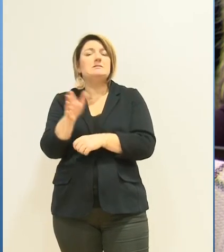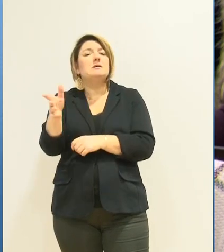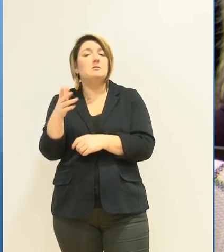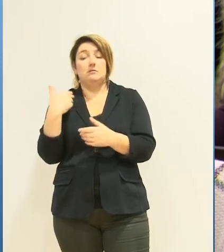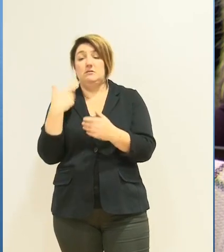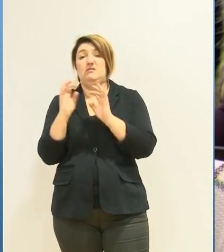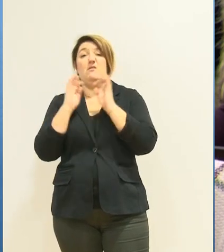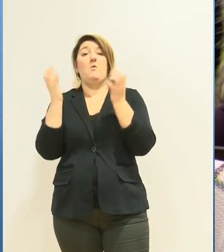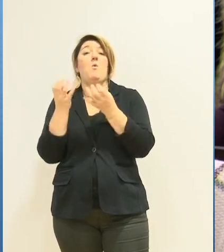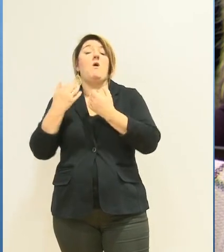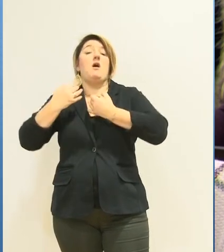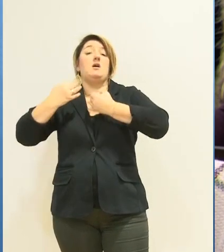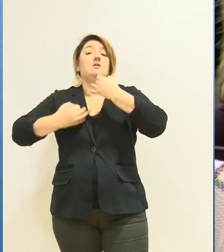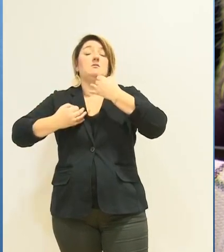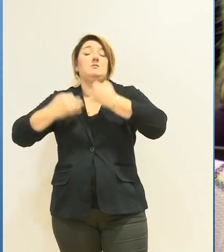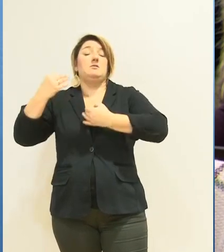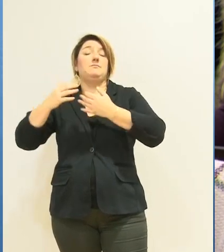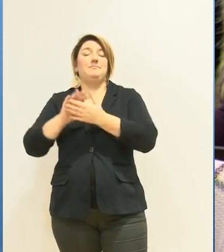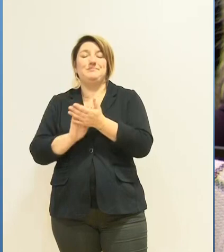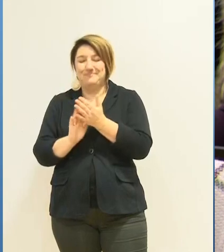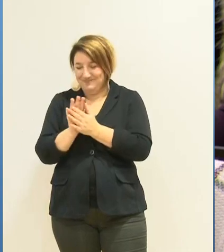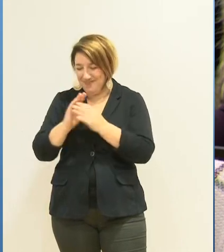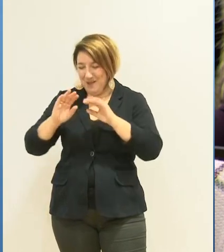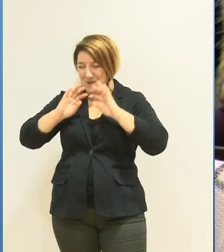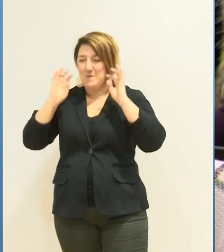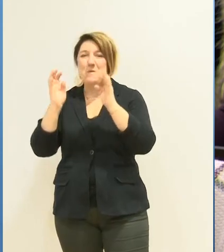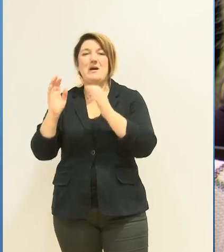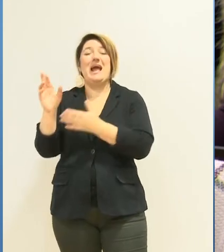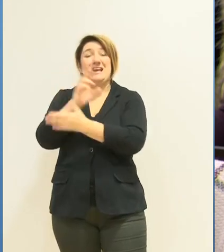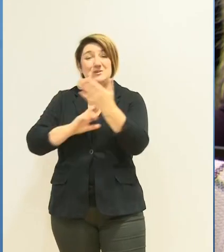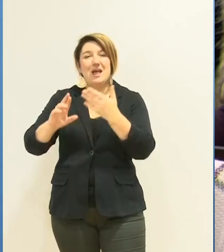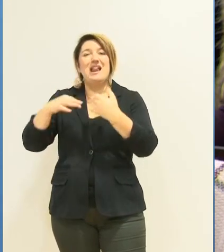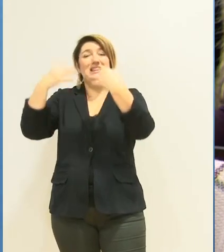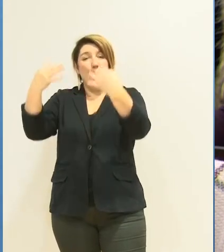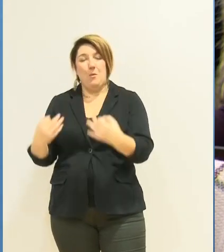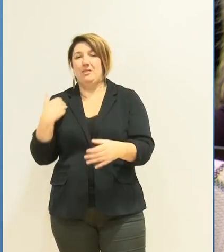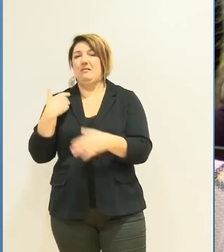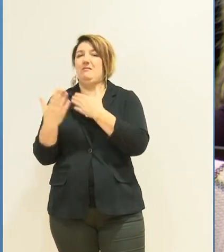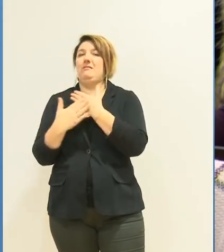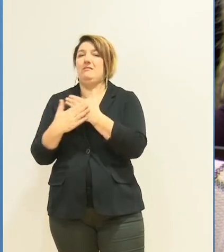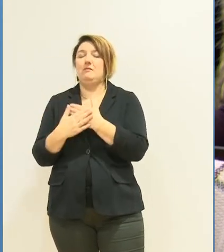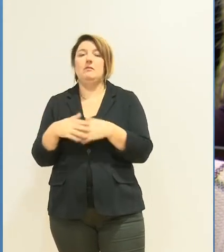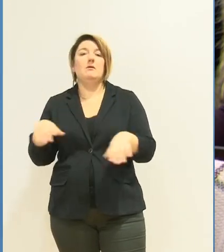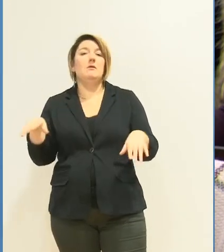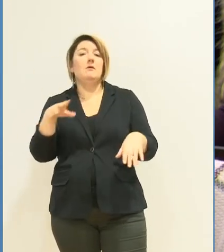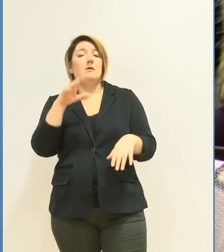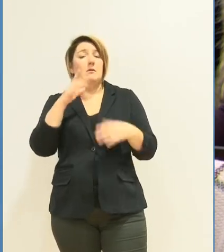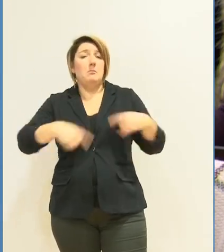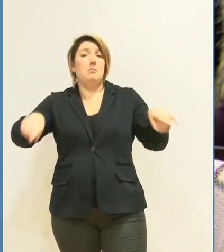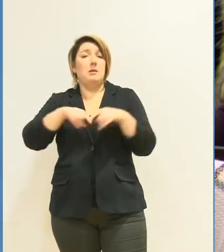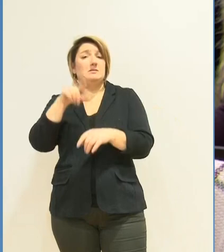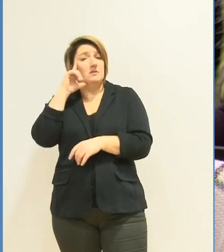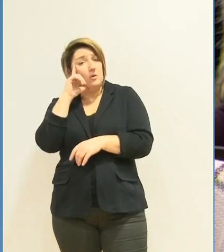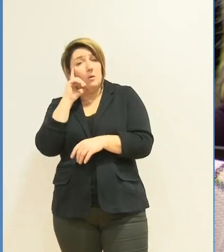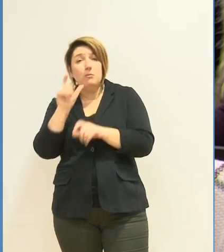rapport de la cour régionale des comptes les 1,4 million de toilettage de la place victor hugo que personne aucun habitant